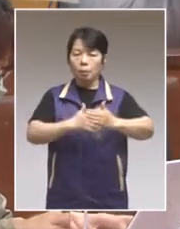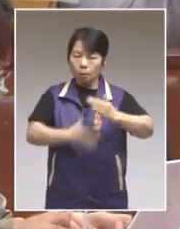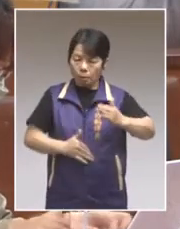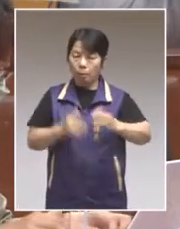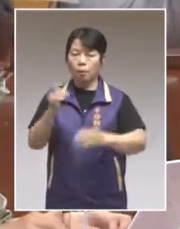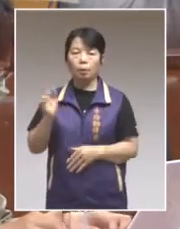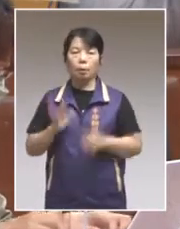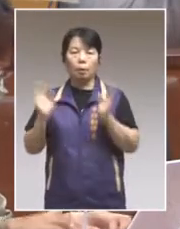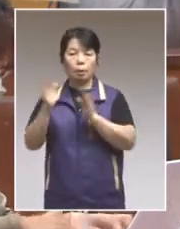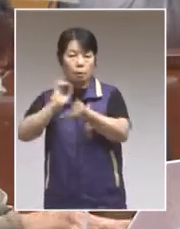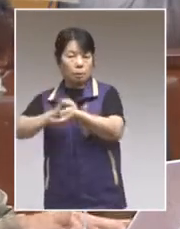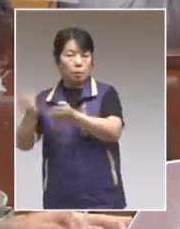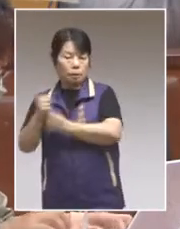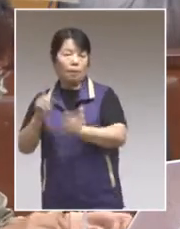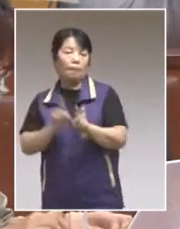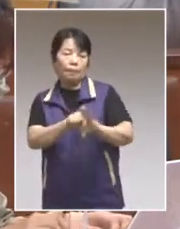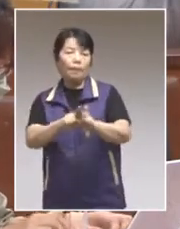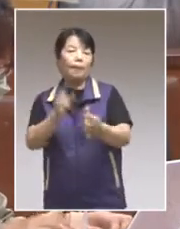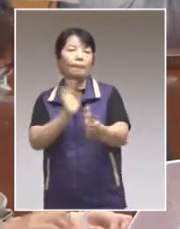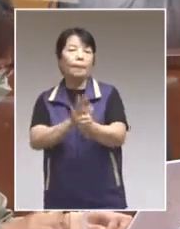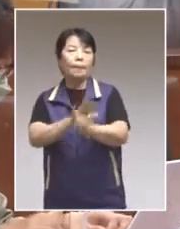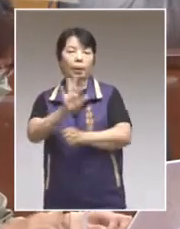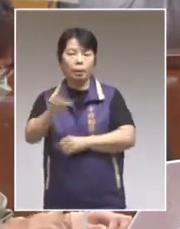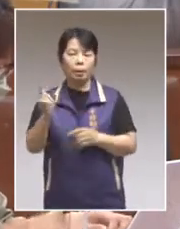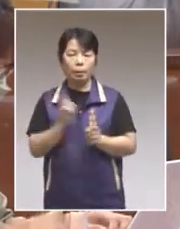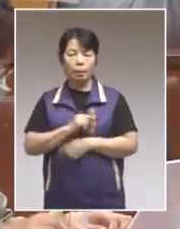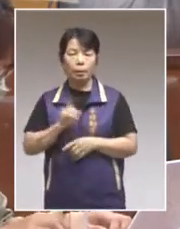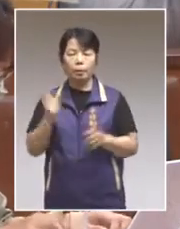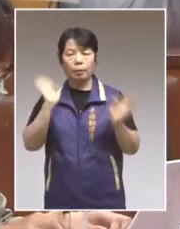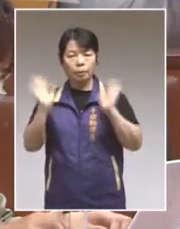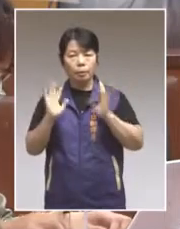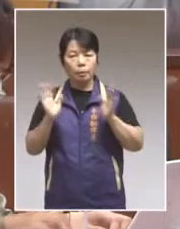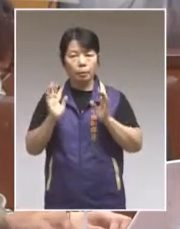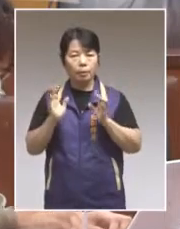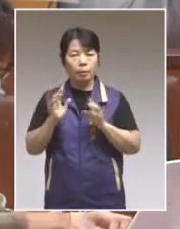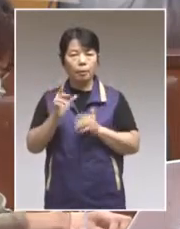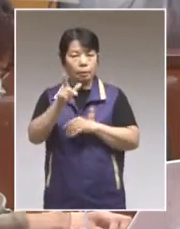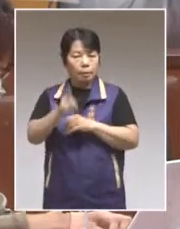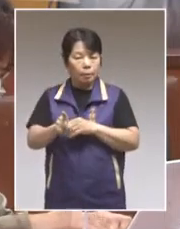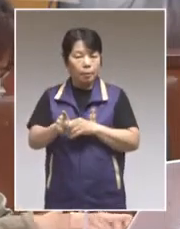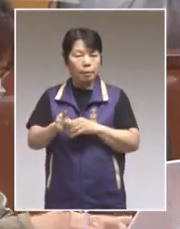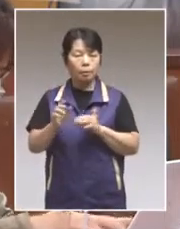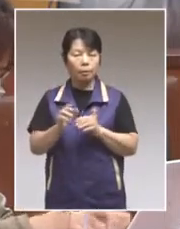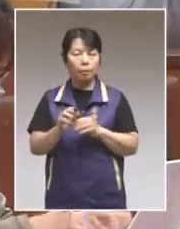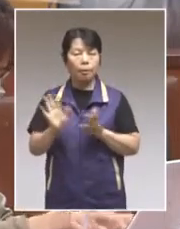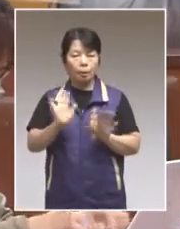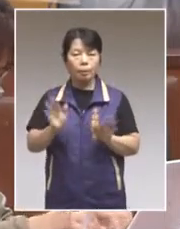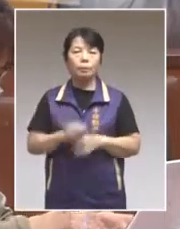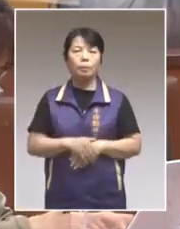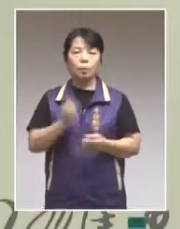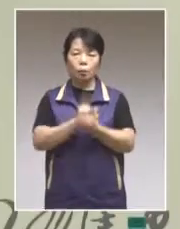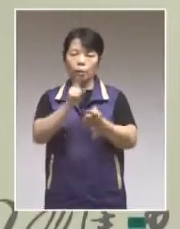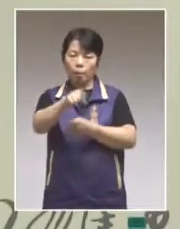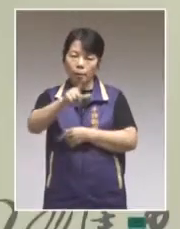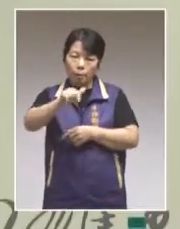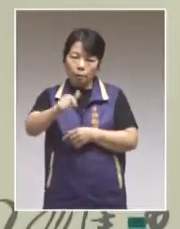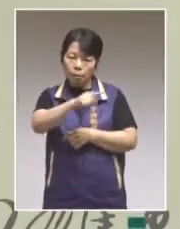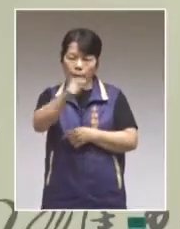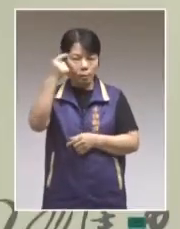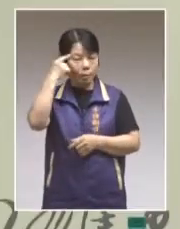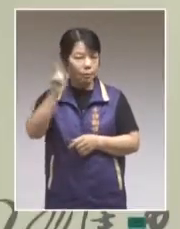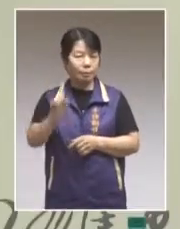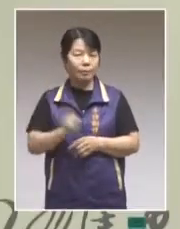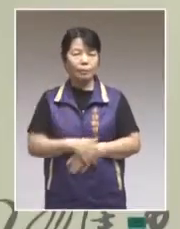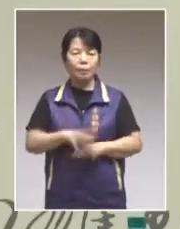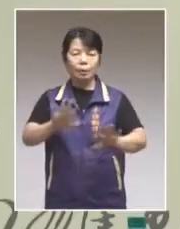师、小儿快筛阳性特诊等，那市长怎么看那个教授的看法？ 其实因为这个